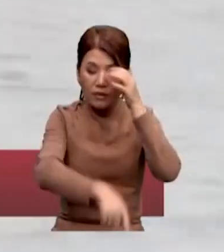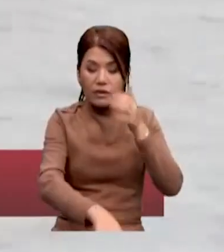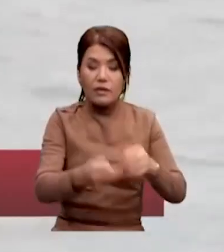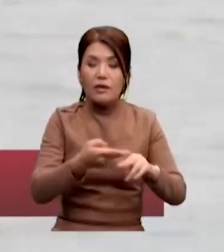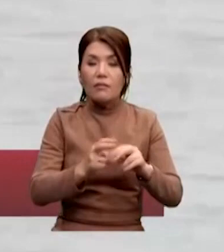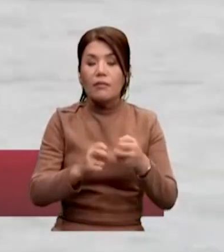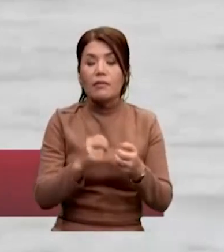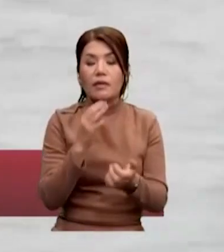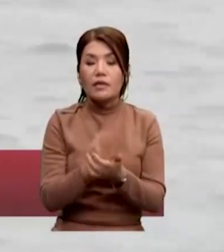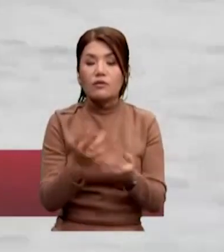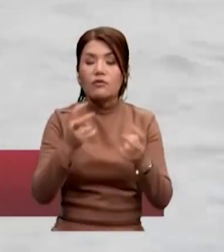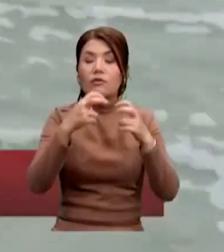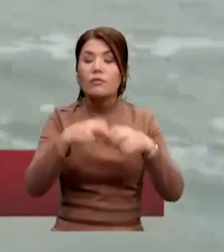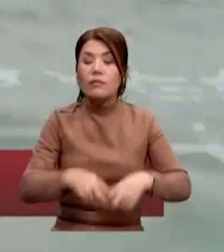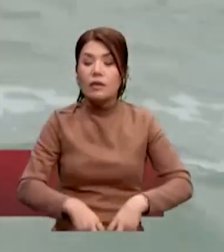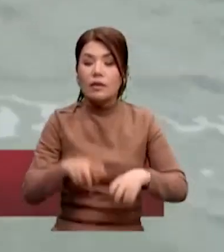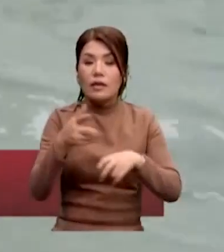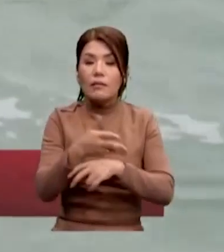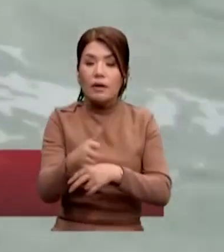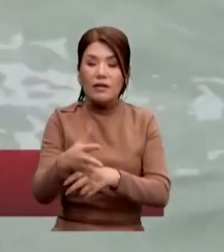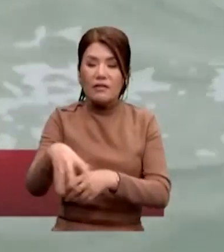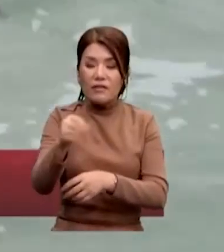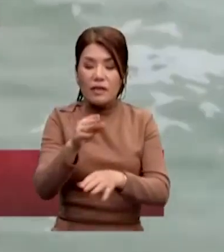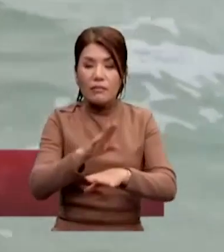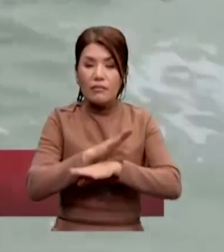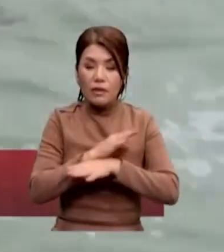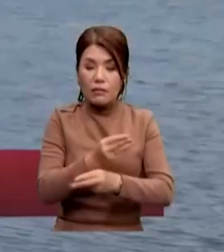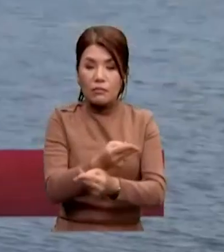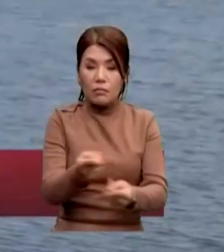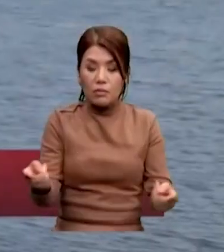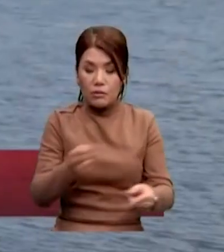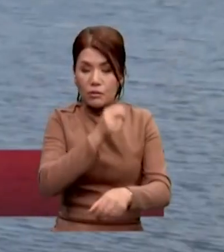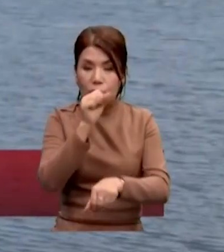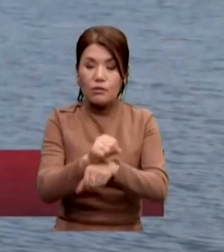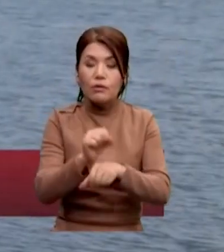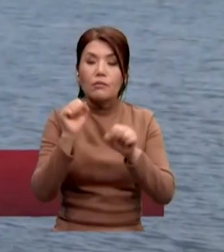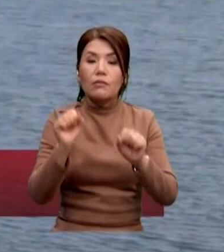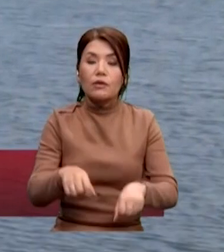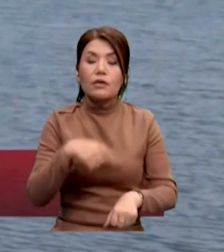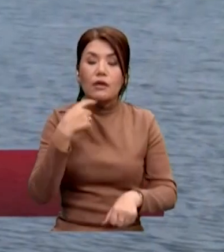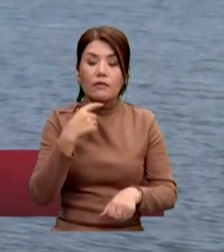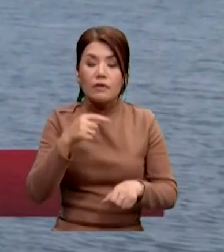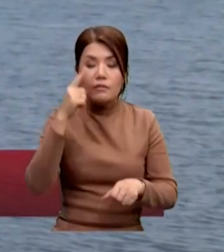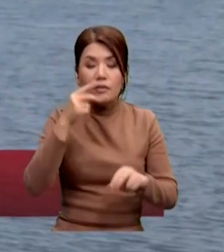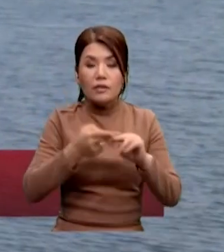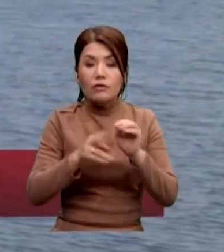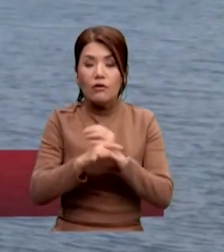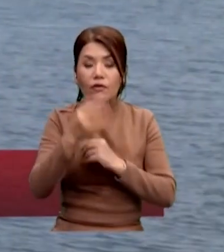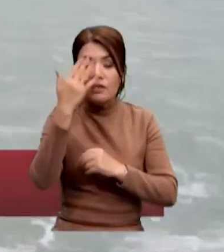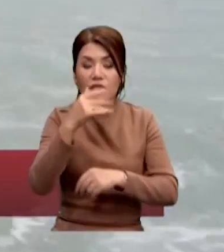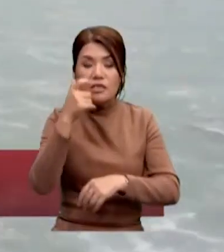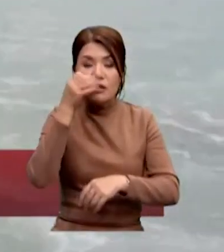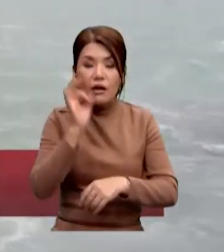ресурстарды да зерттеу қажет. Сонда итбалықтардың жаппай қырылуын тоқтатуға болады, дейді орынбасар Тоқжанов. Білікті эколог ол үшін шетелдік